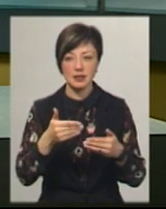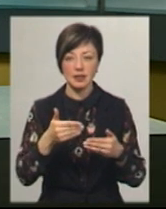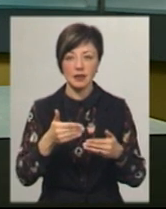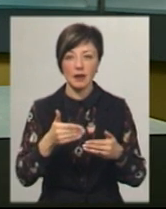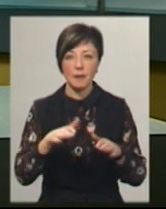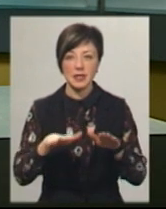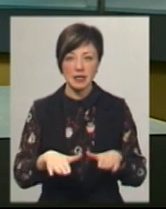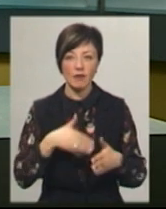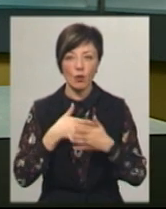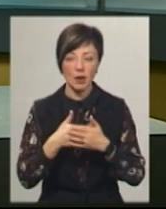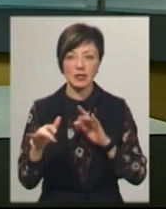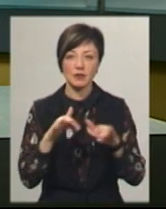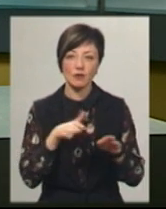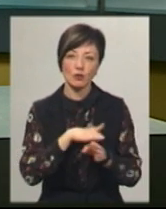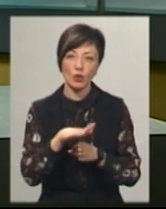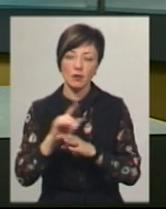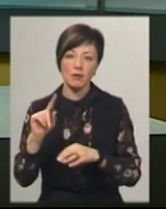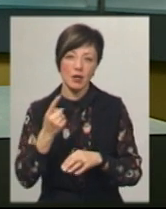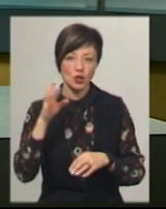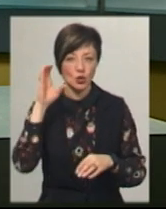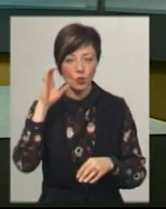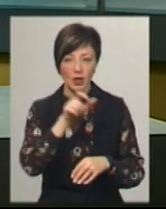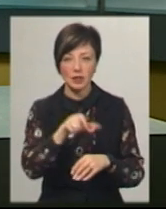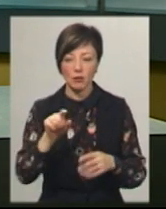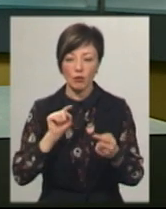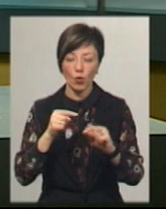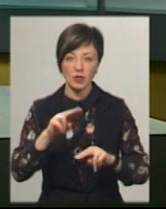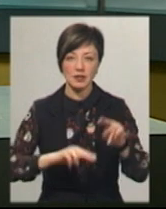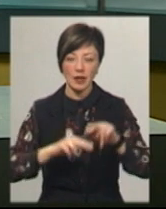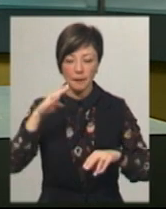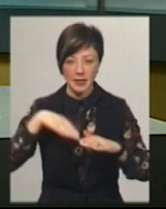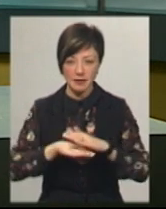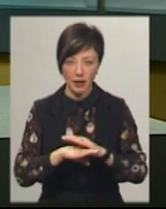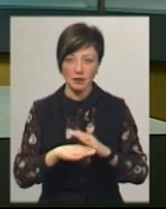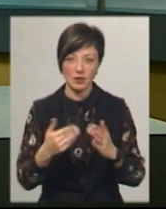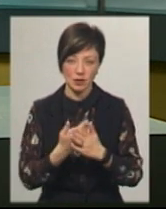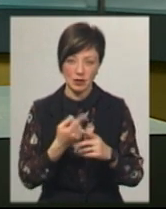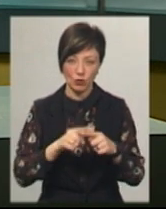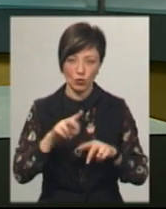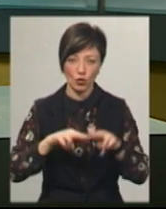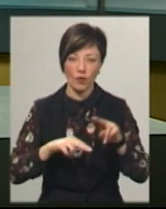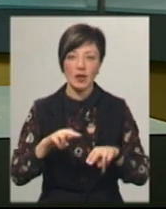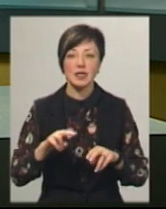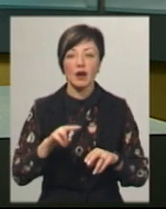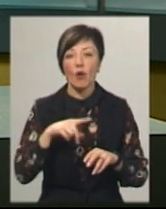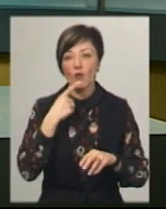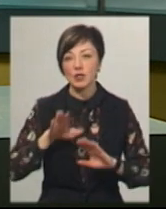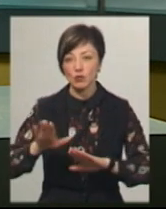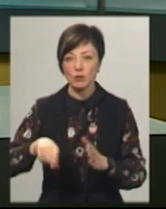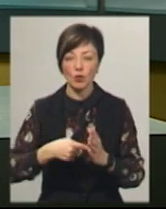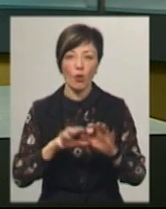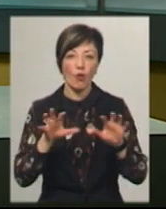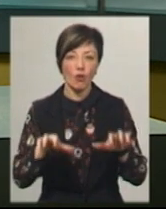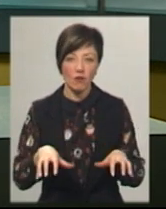За місяць за ініціативи місцевих громадських діячів відбулися перші громадські слухання проти зведення підземної новобудови. Зі слів заступника міського голови Сергія